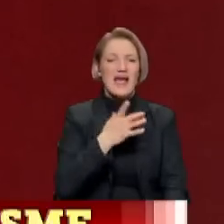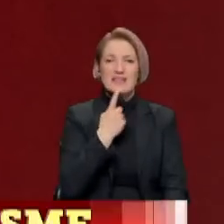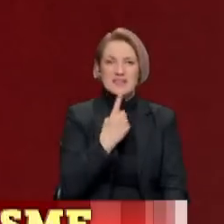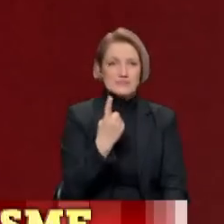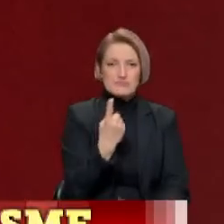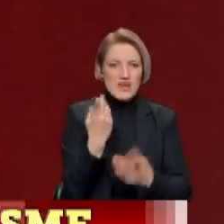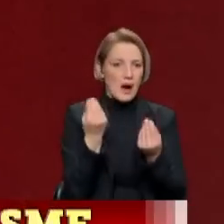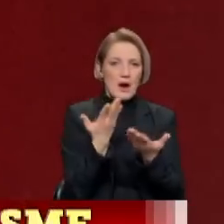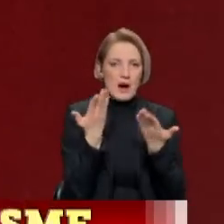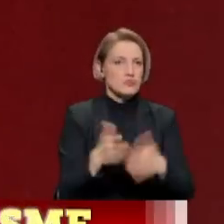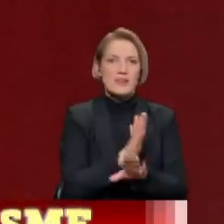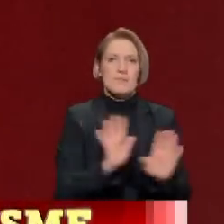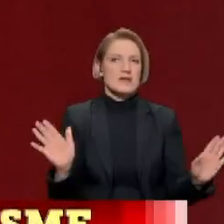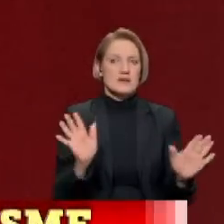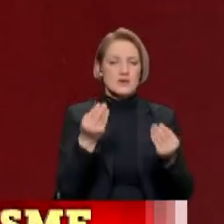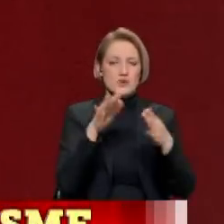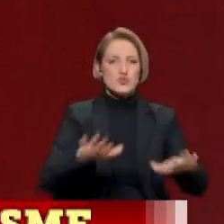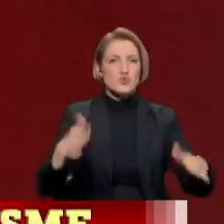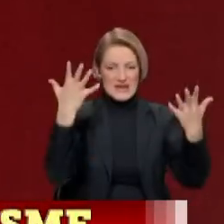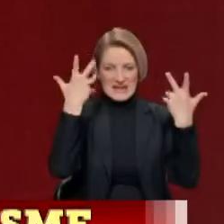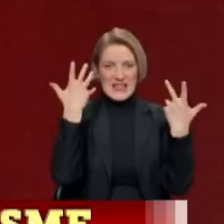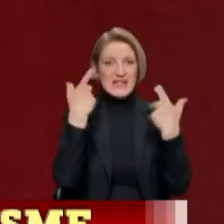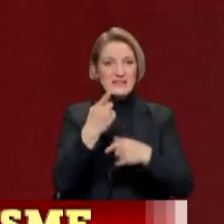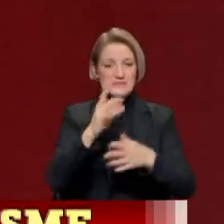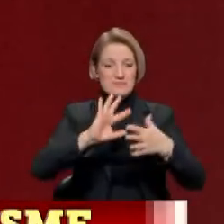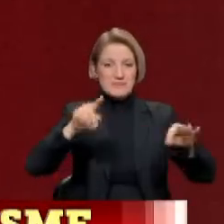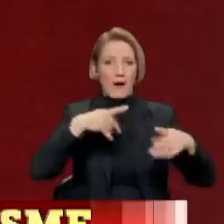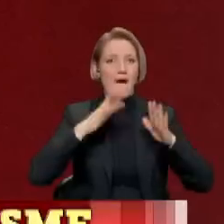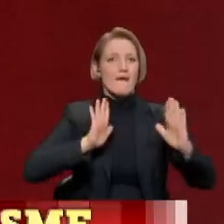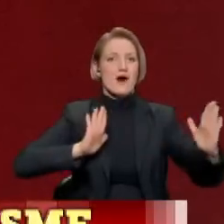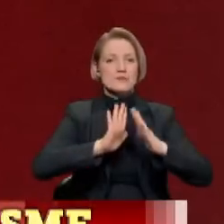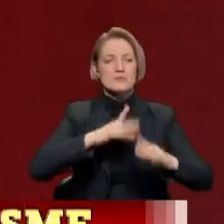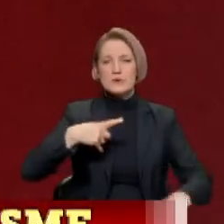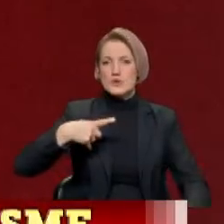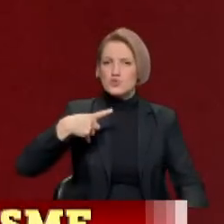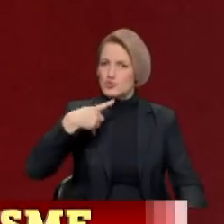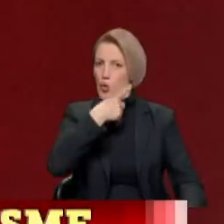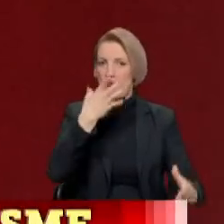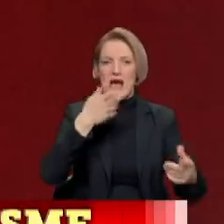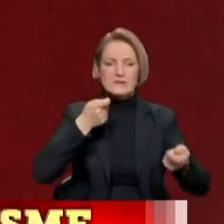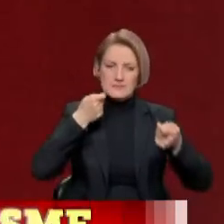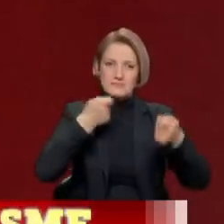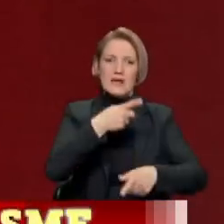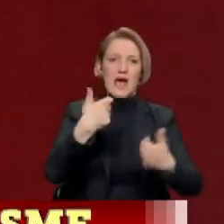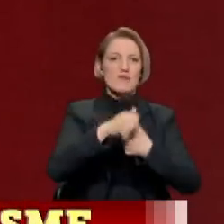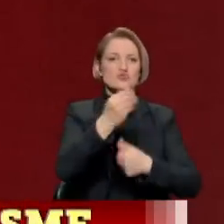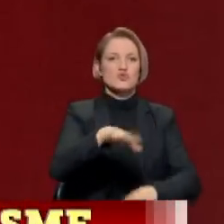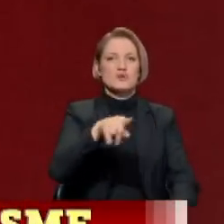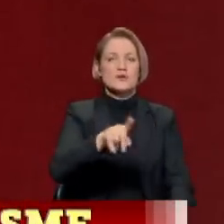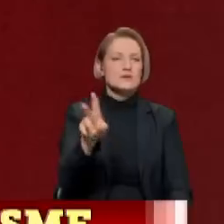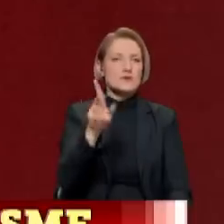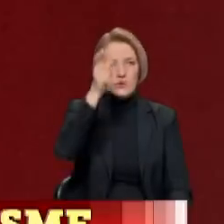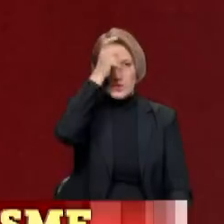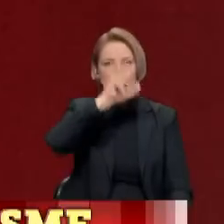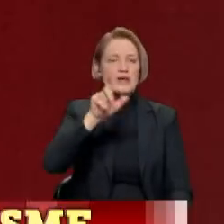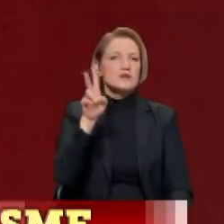edilemez. Hani çocuk gelin kavramına da karşıyım ben. Zorla evlendirilen çocuklar bunlar. Türkiye'de son 20